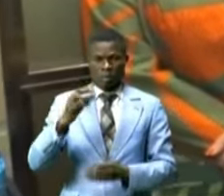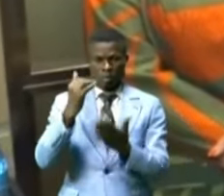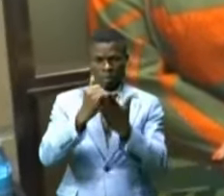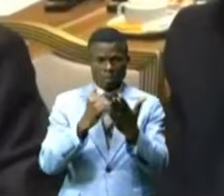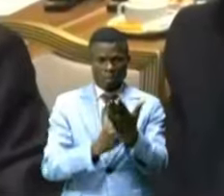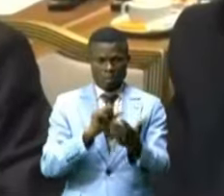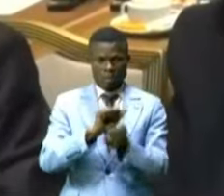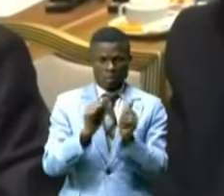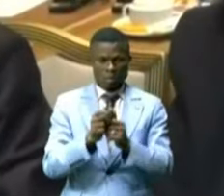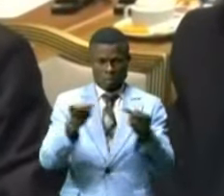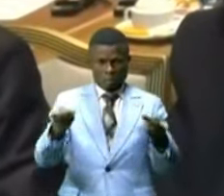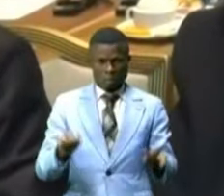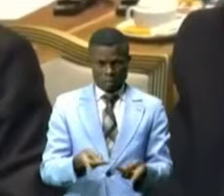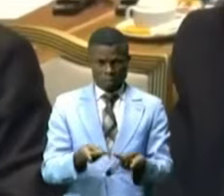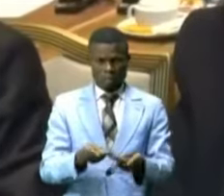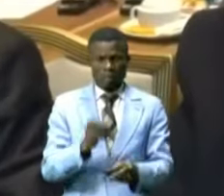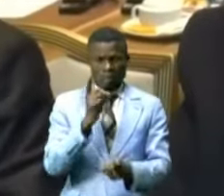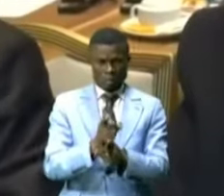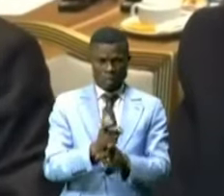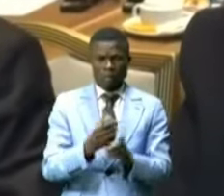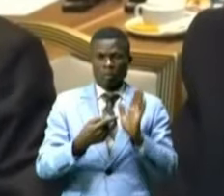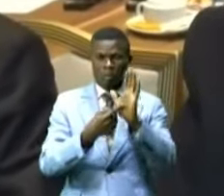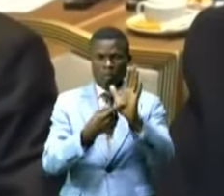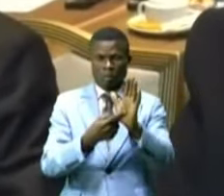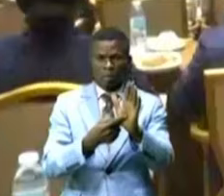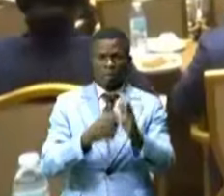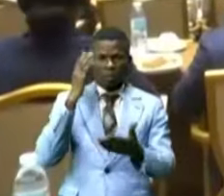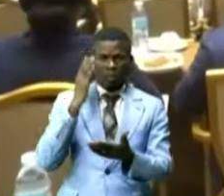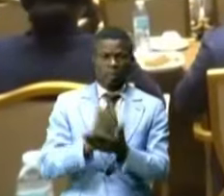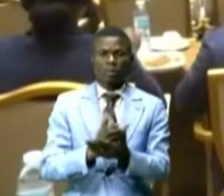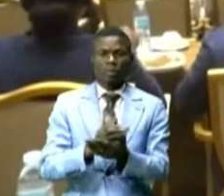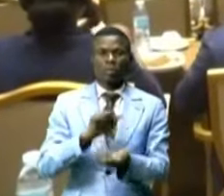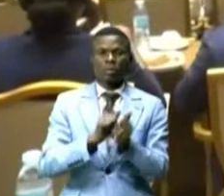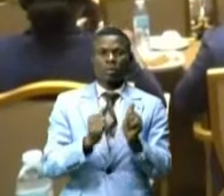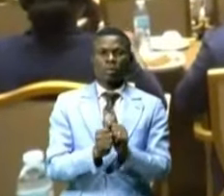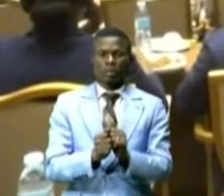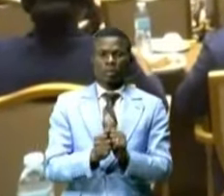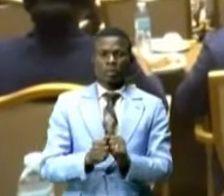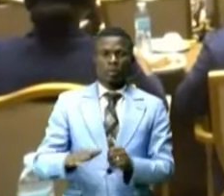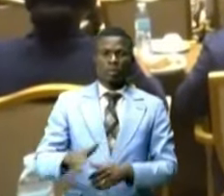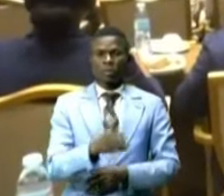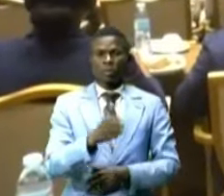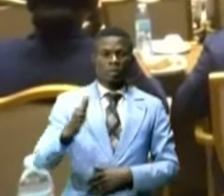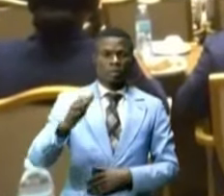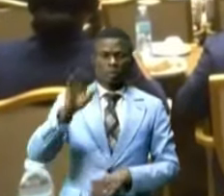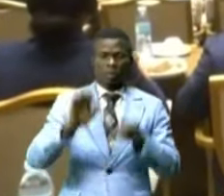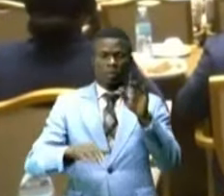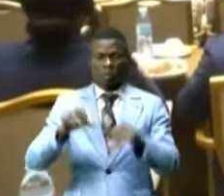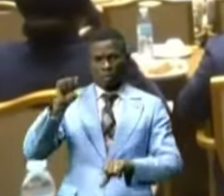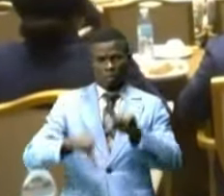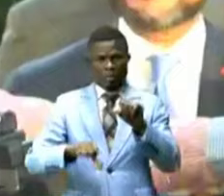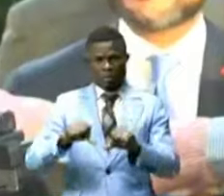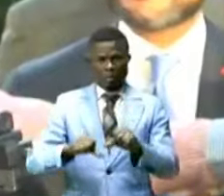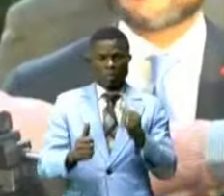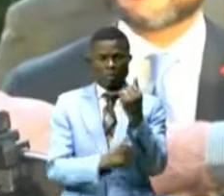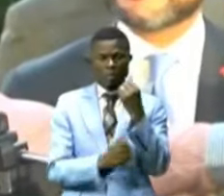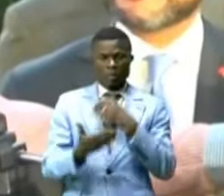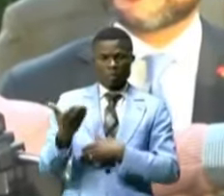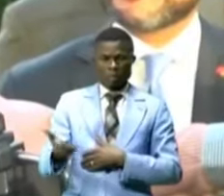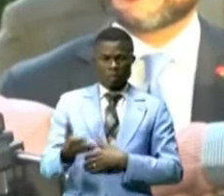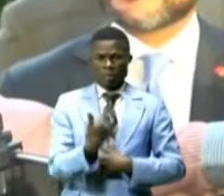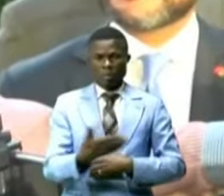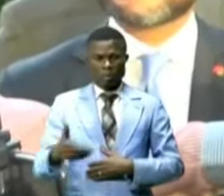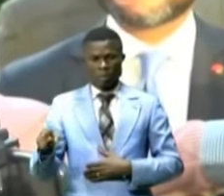point focal respectif à indiquer pour lutter contre la circulation illicite des marchandises et des personnes. Et nous avons